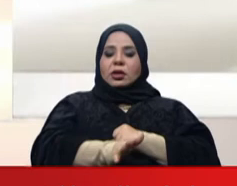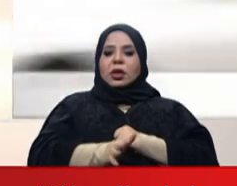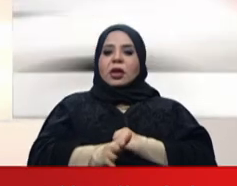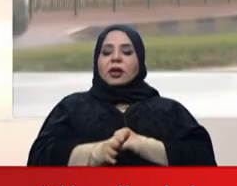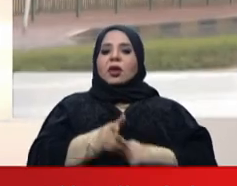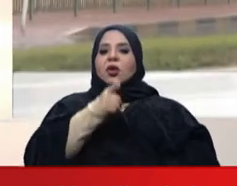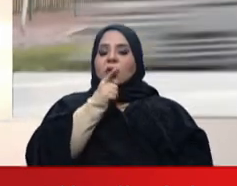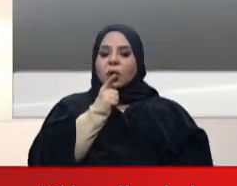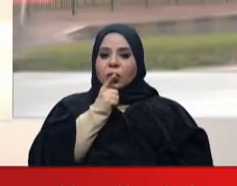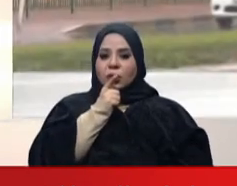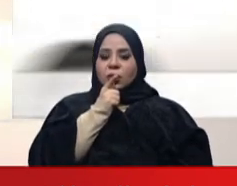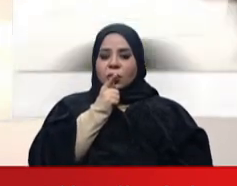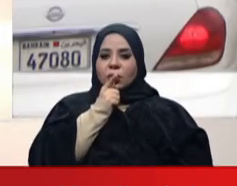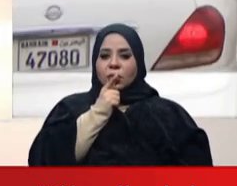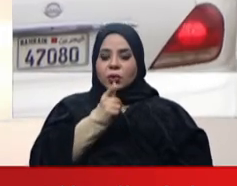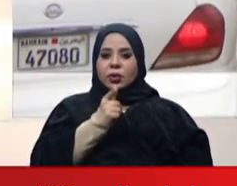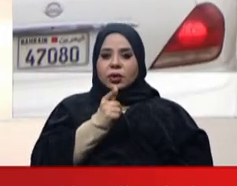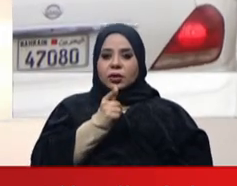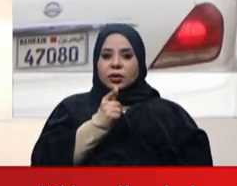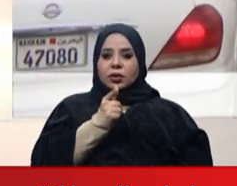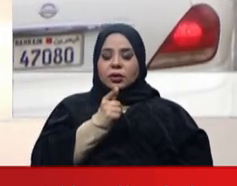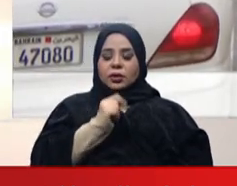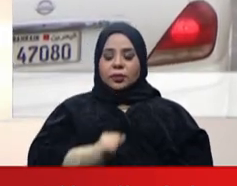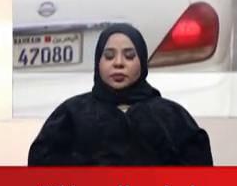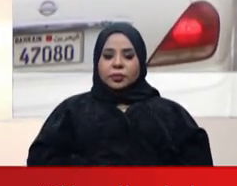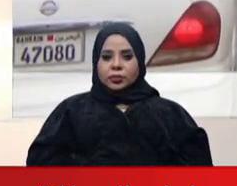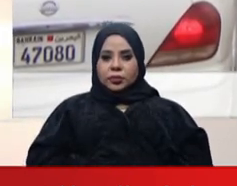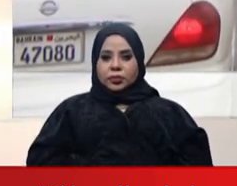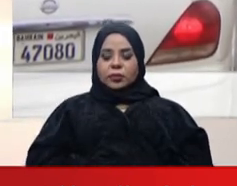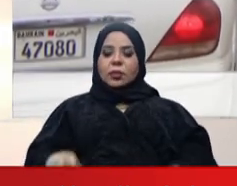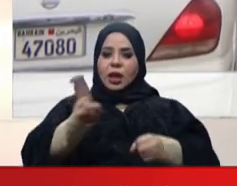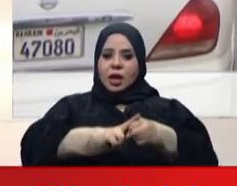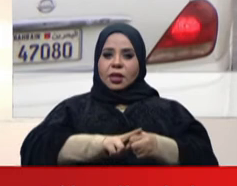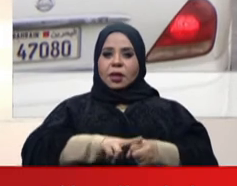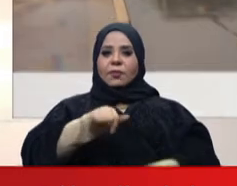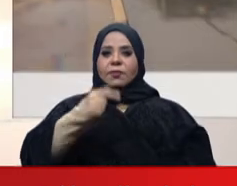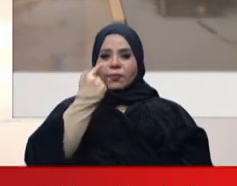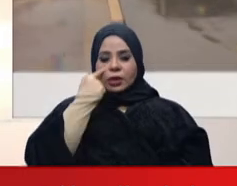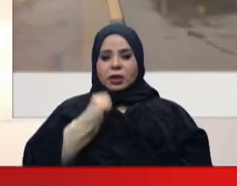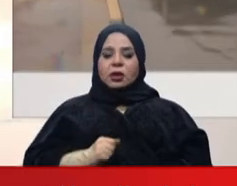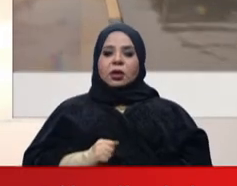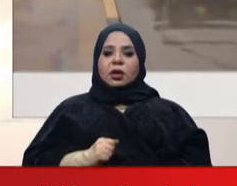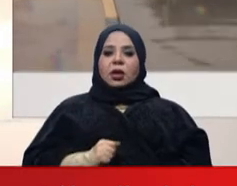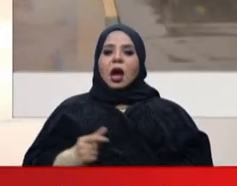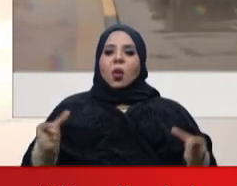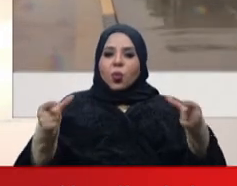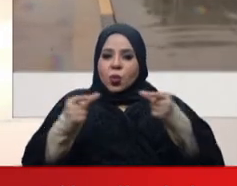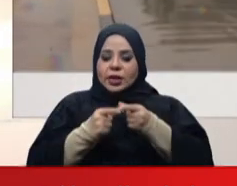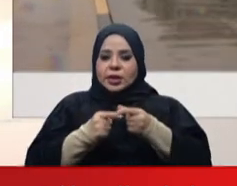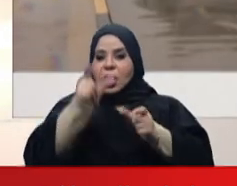في القنوات المائية المفتوحة القريبة. كذلك تم حصر القوى العاملة